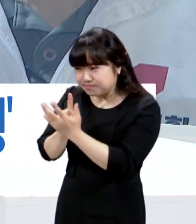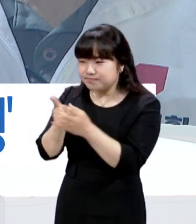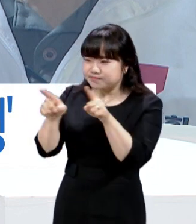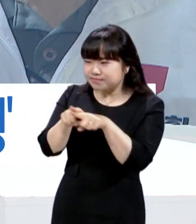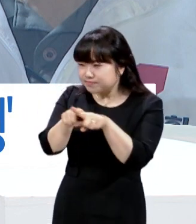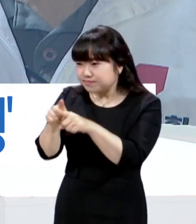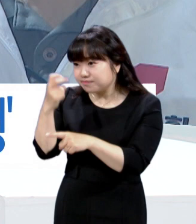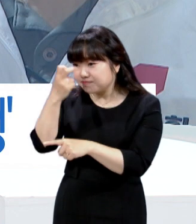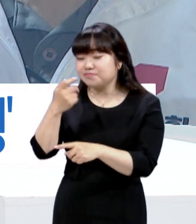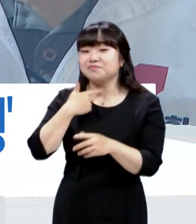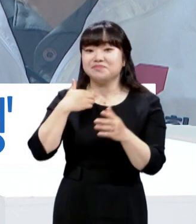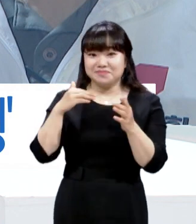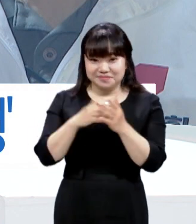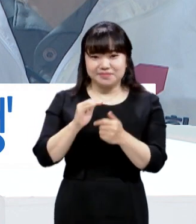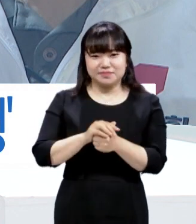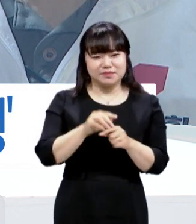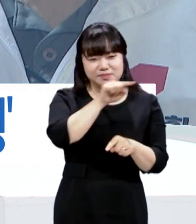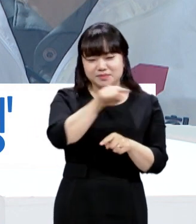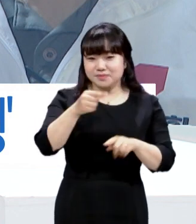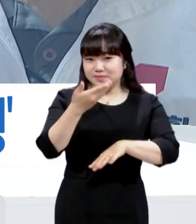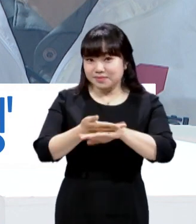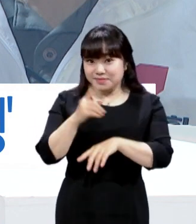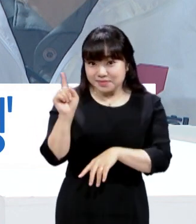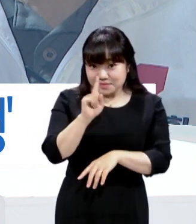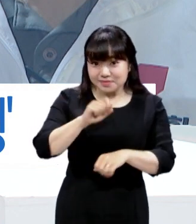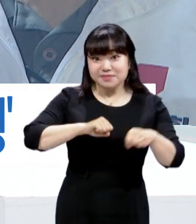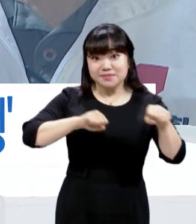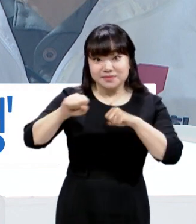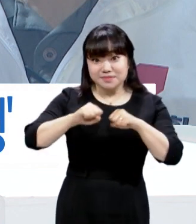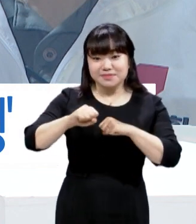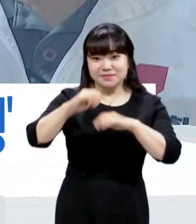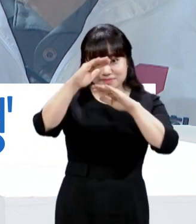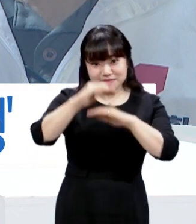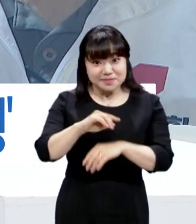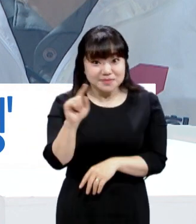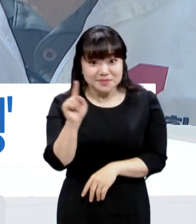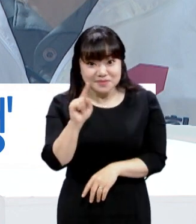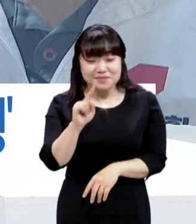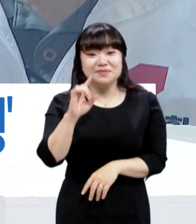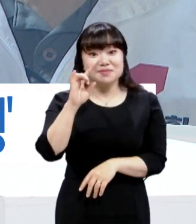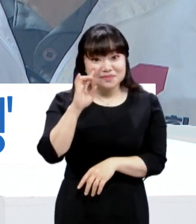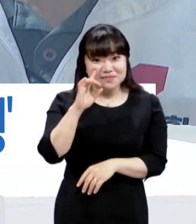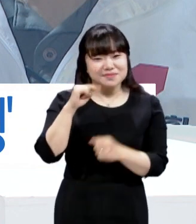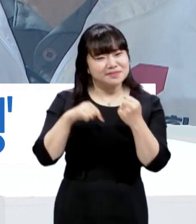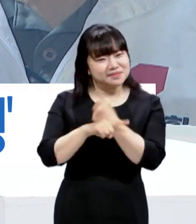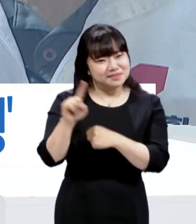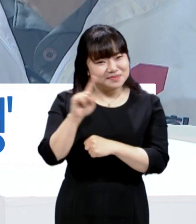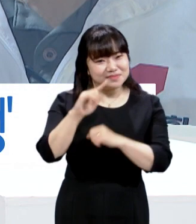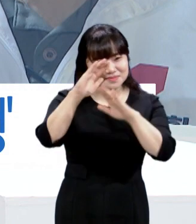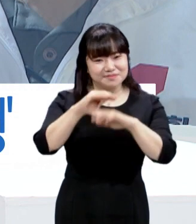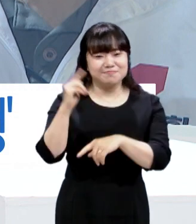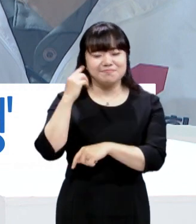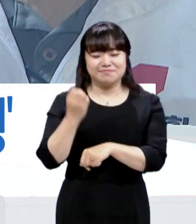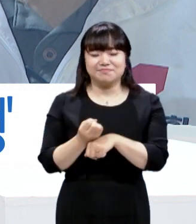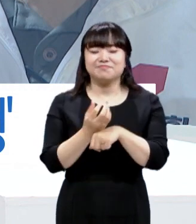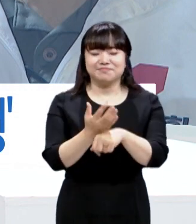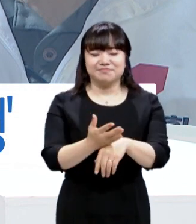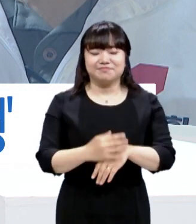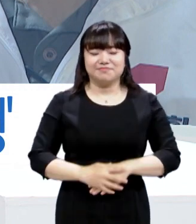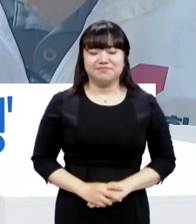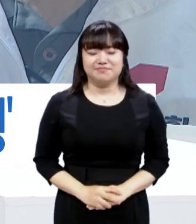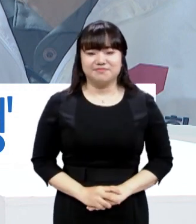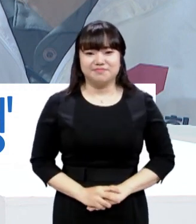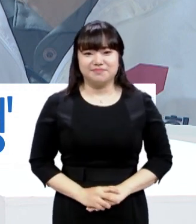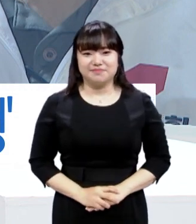점검에 나섰습니다 4 달랐던 두 후보의 공식 선거운동 첫 행보에 는 어떤 의미가 담겨져 있을까요 4 먼저 김진 중 기자가